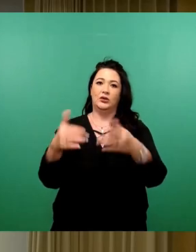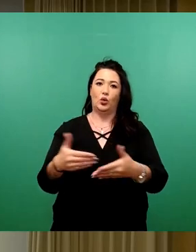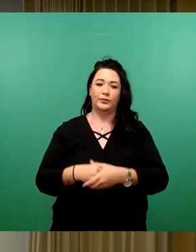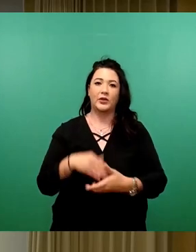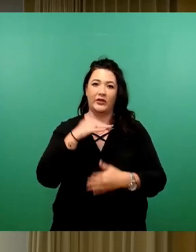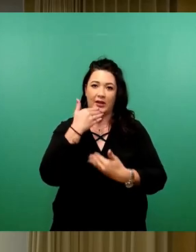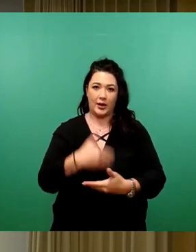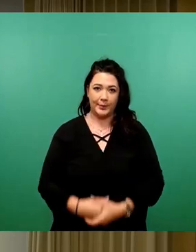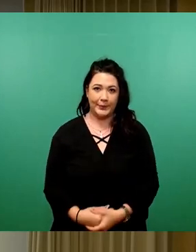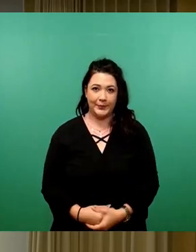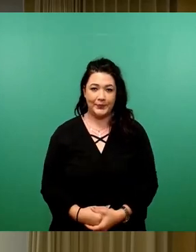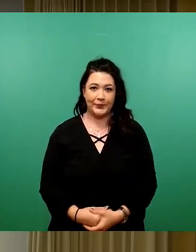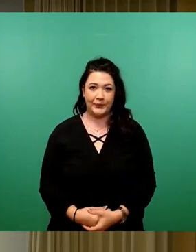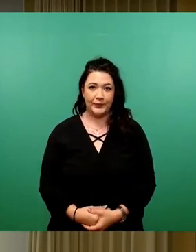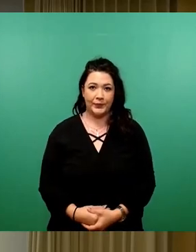So, Herr Lichti.